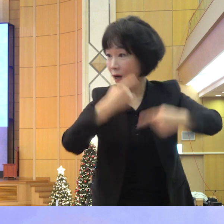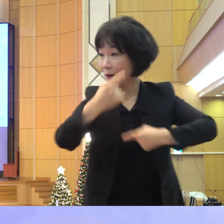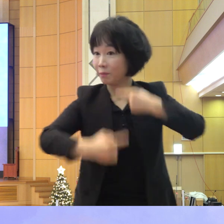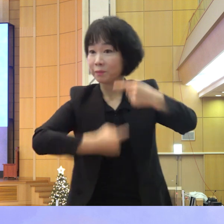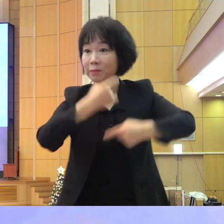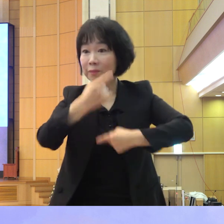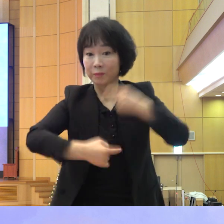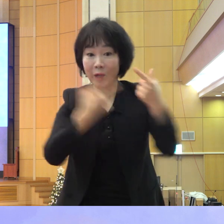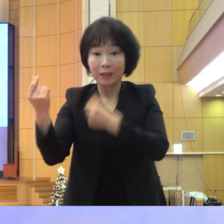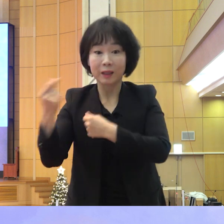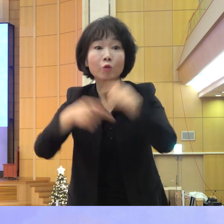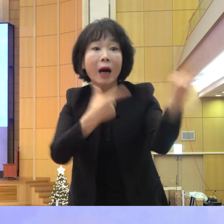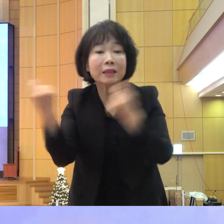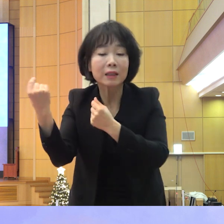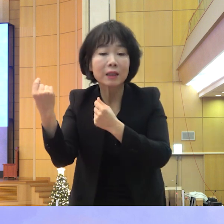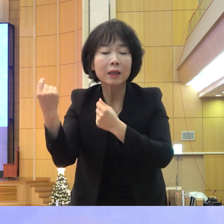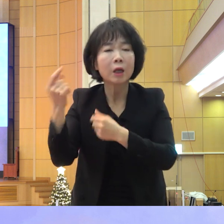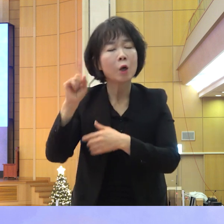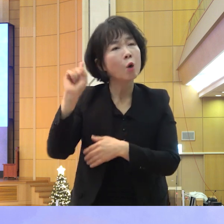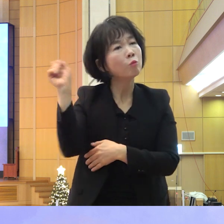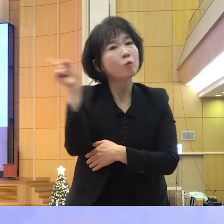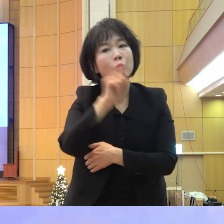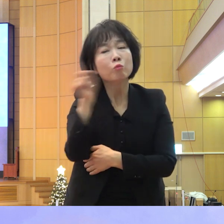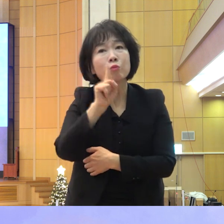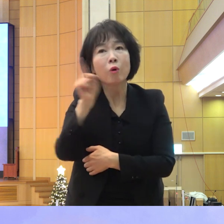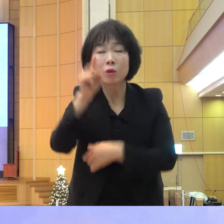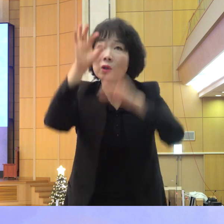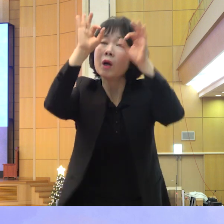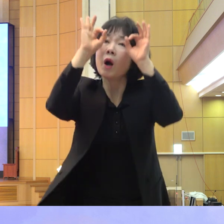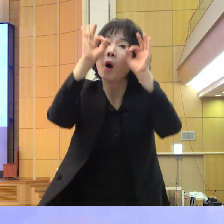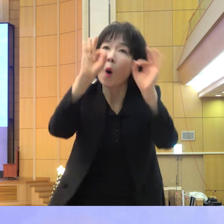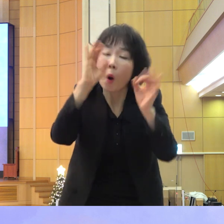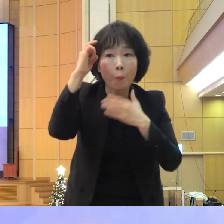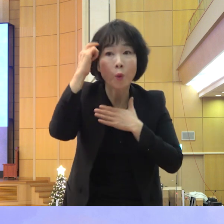제목을 따라하겠습니다. 무엇을 보는가?